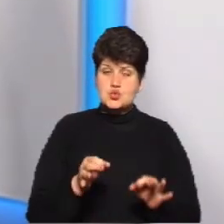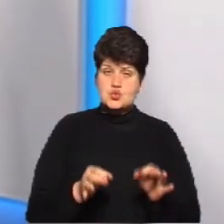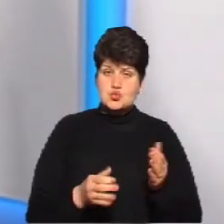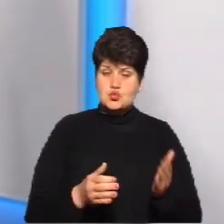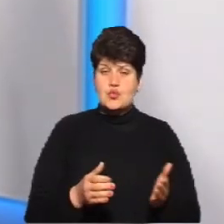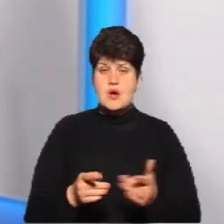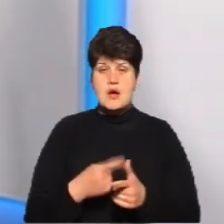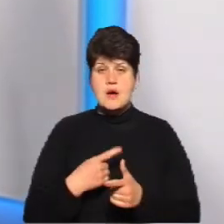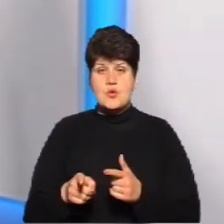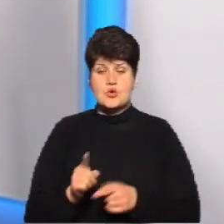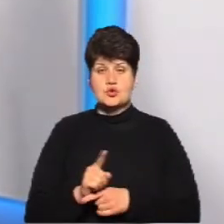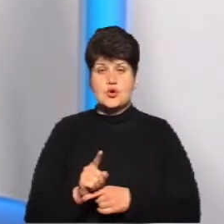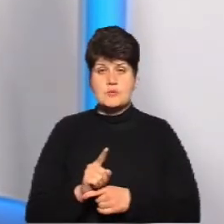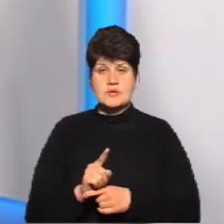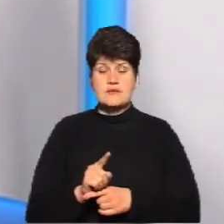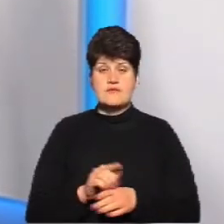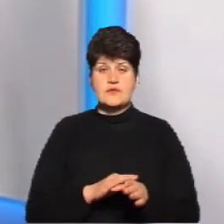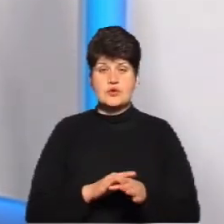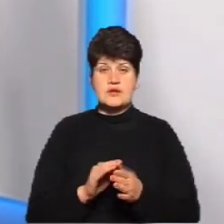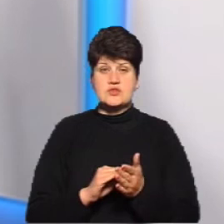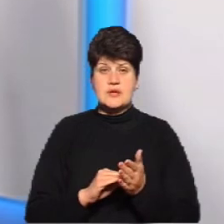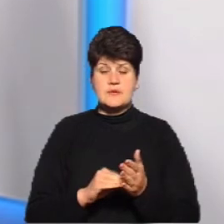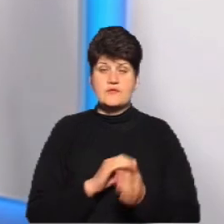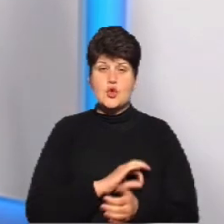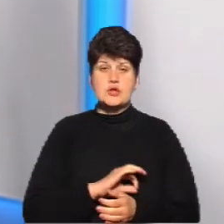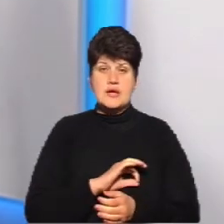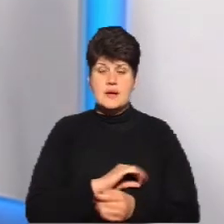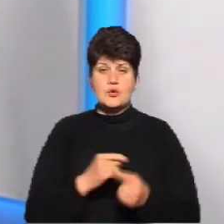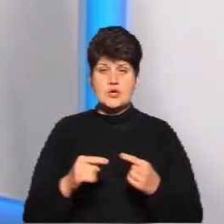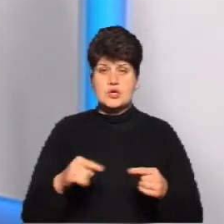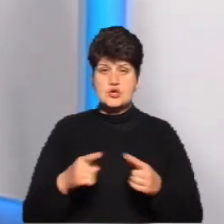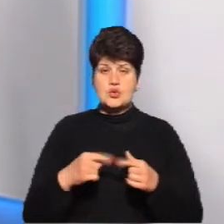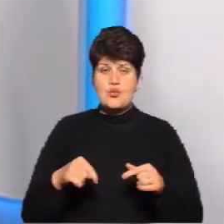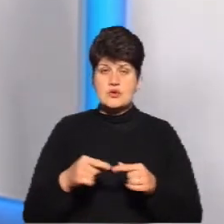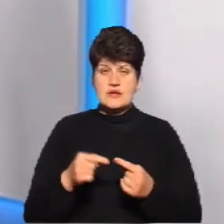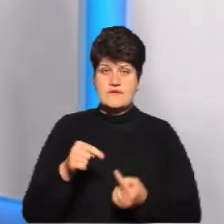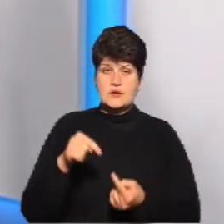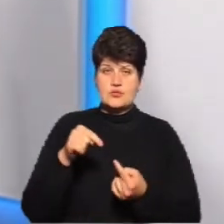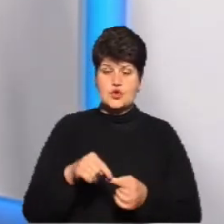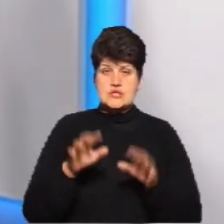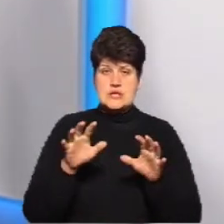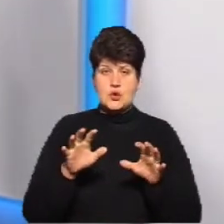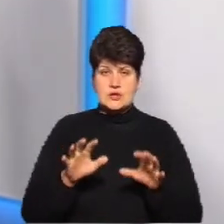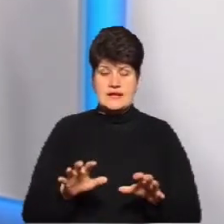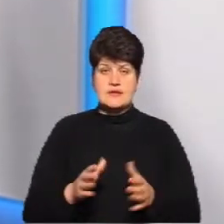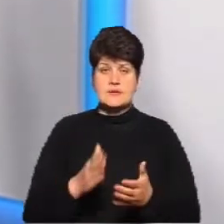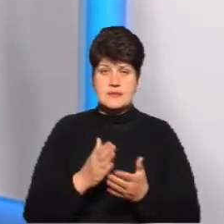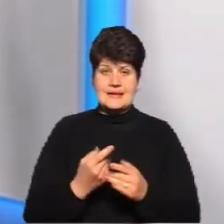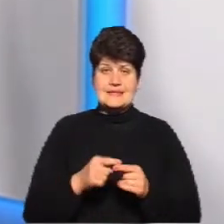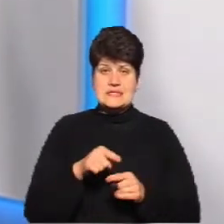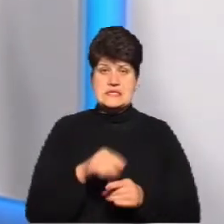нормативних виконавчих написів нотаріусів, або інші органи відповідно до чинного законодавства. І несе за це